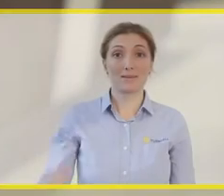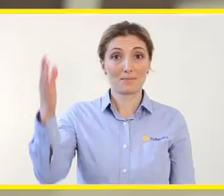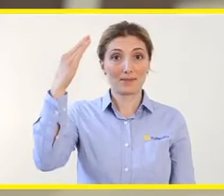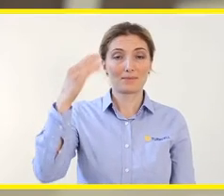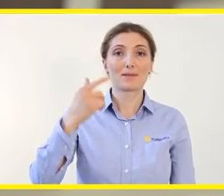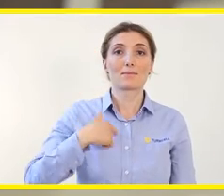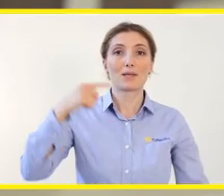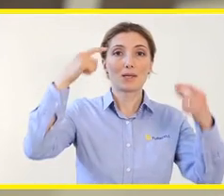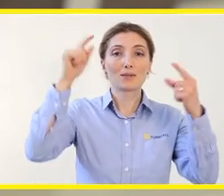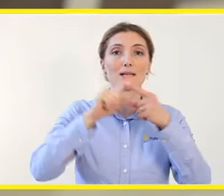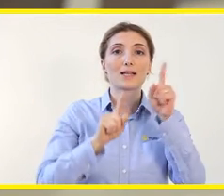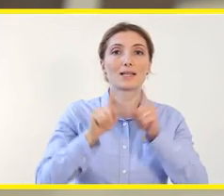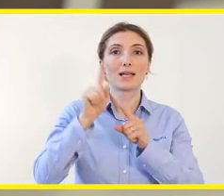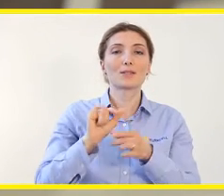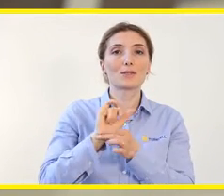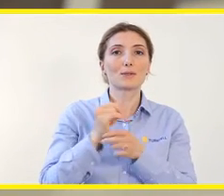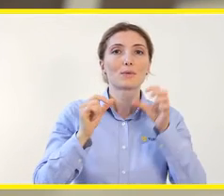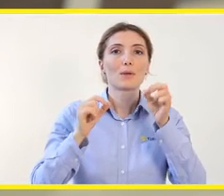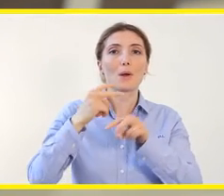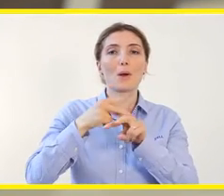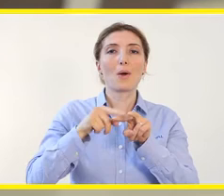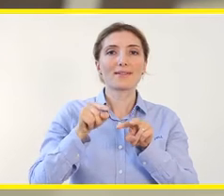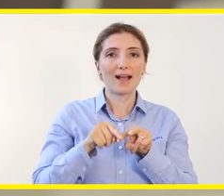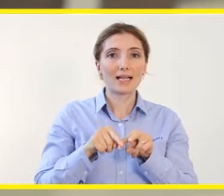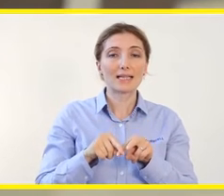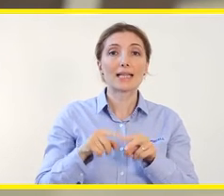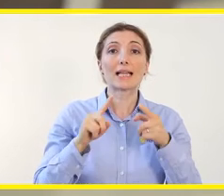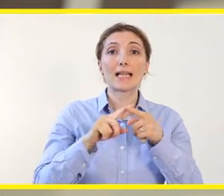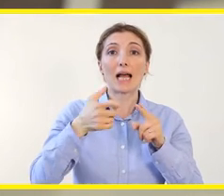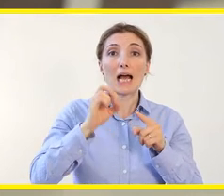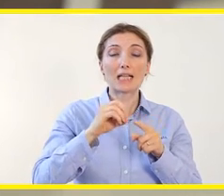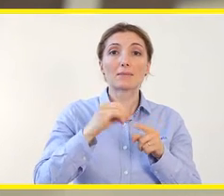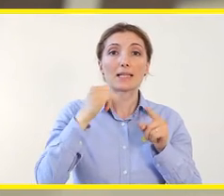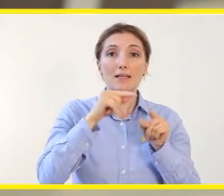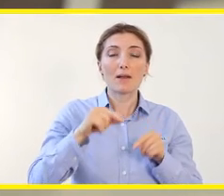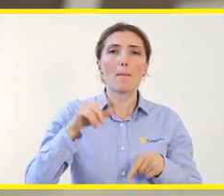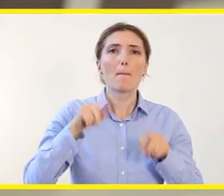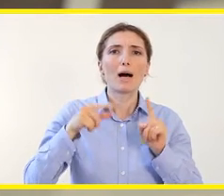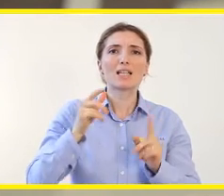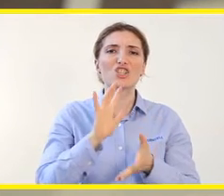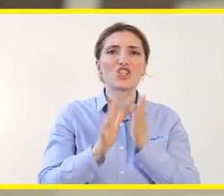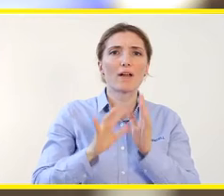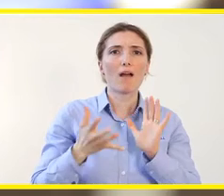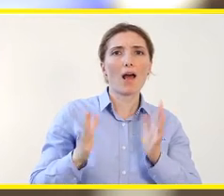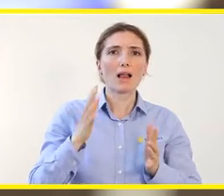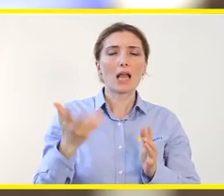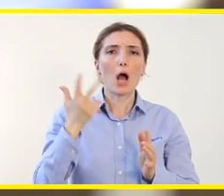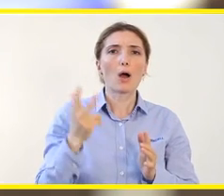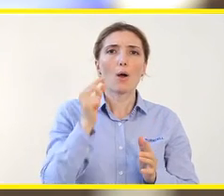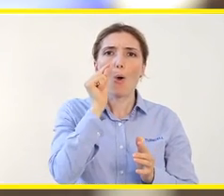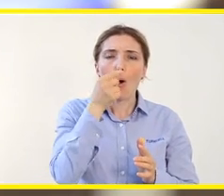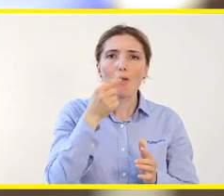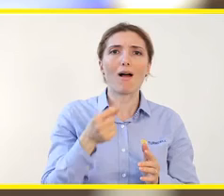Merhaba, ben Turkcell Teknoloji Danışmanınız Ozan. T60'ınızı bazı işaret ve hareketlerle daha kolay ve hızlı bir